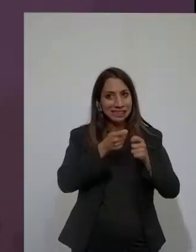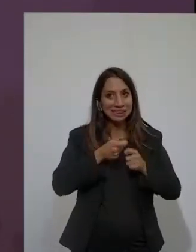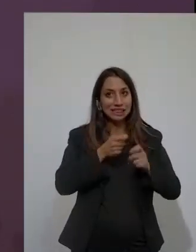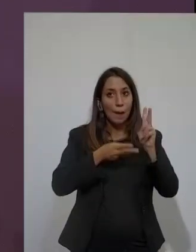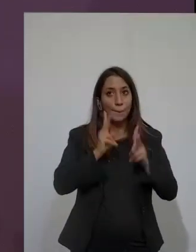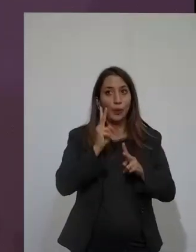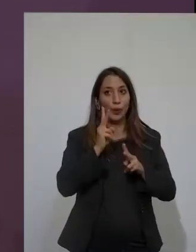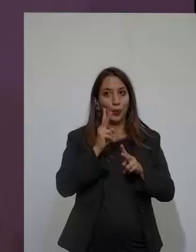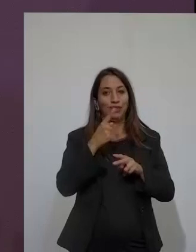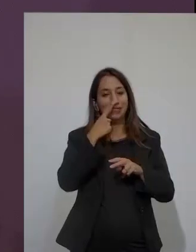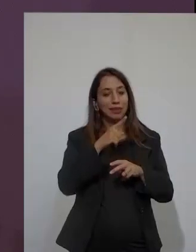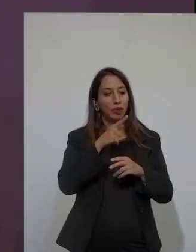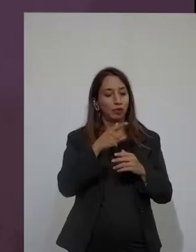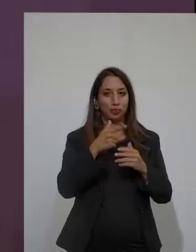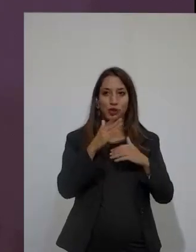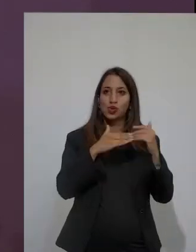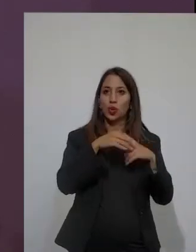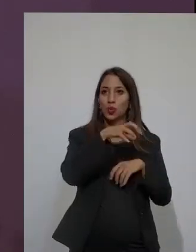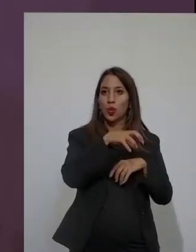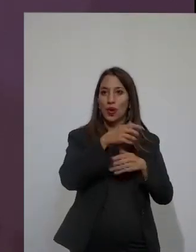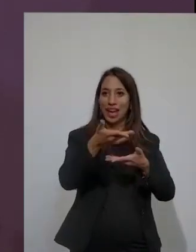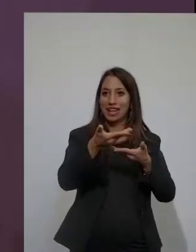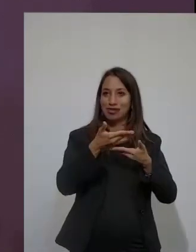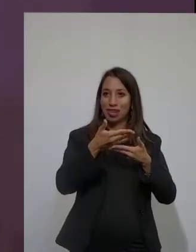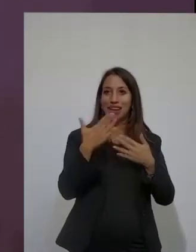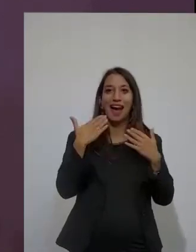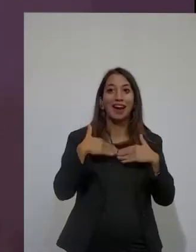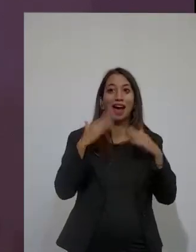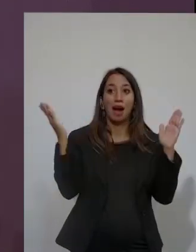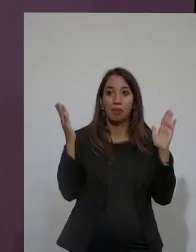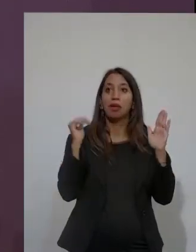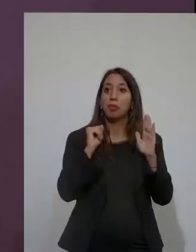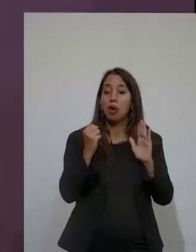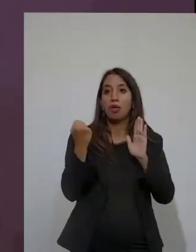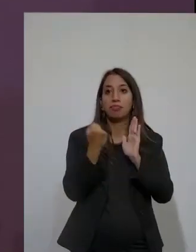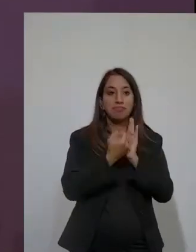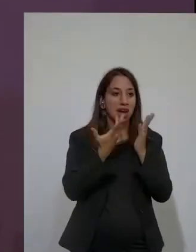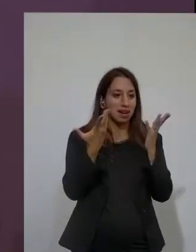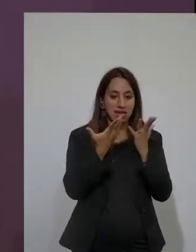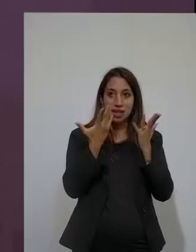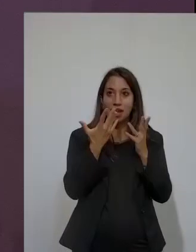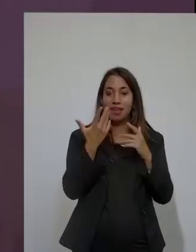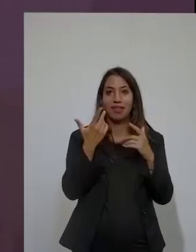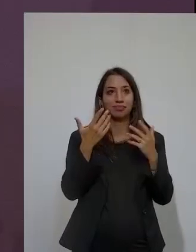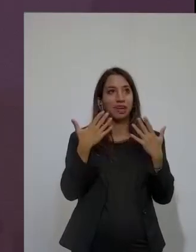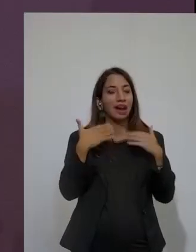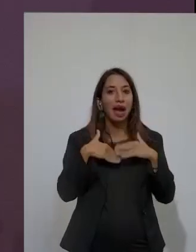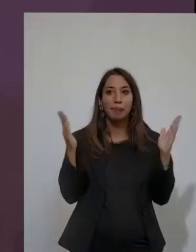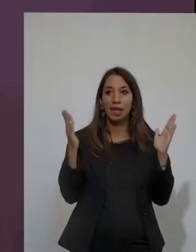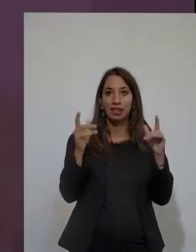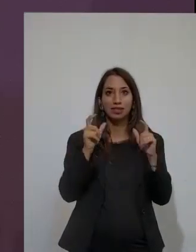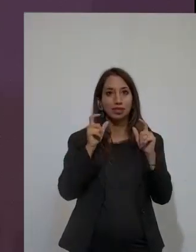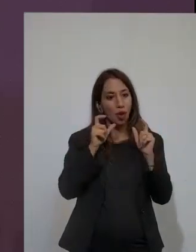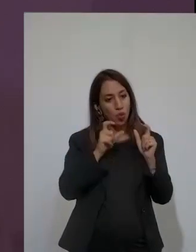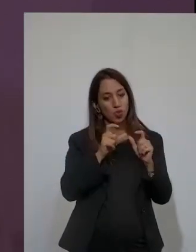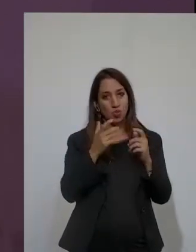strutture ricettive all'aria aperta, ad esempio, il conseguimento di marchi ecologici tipo l'ecolabelle europeo per i campeggi, perché